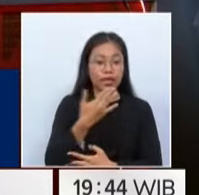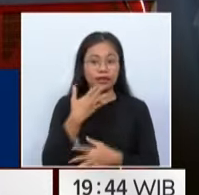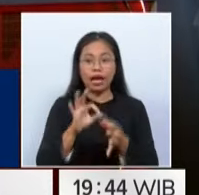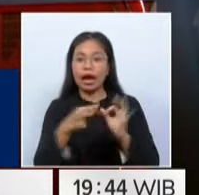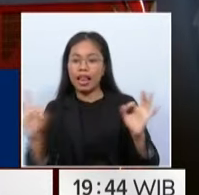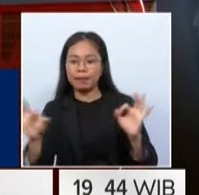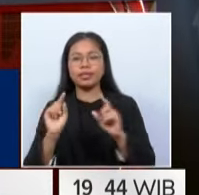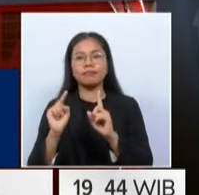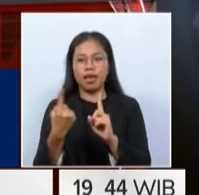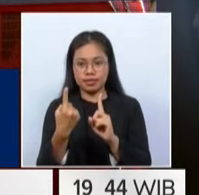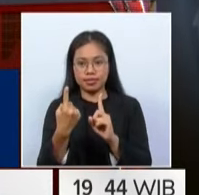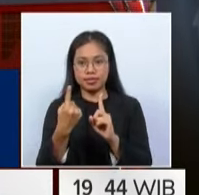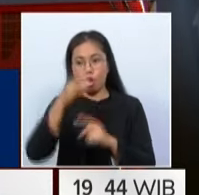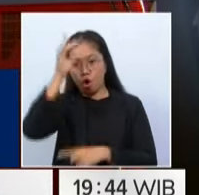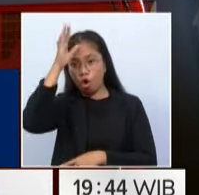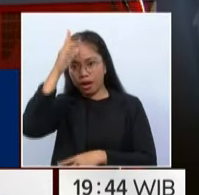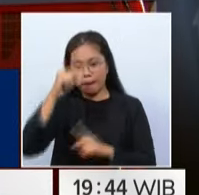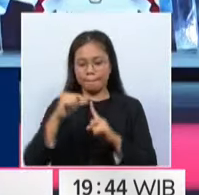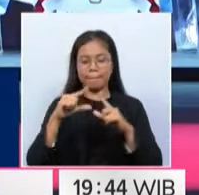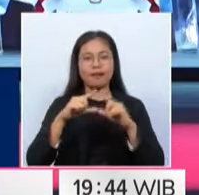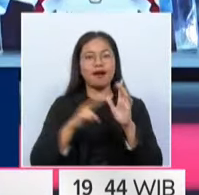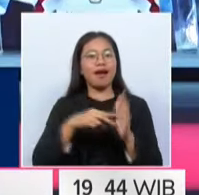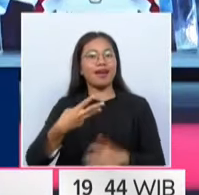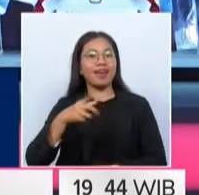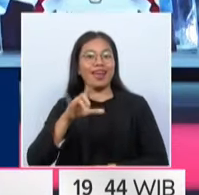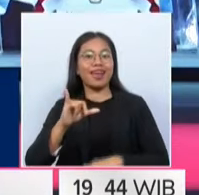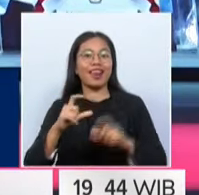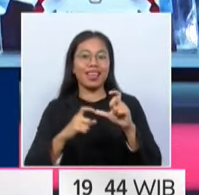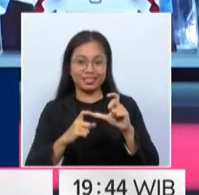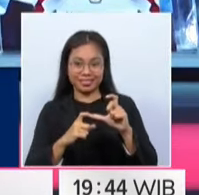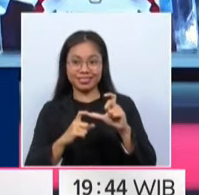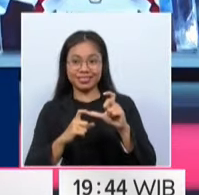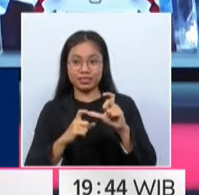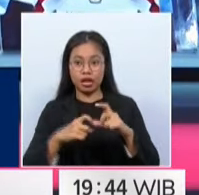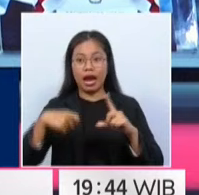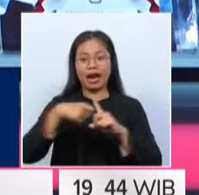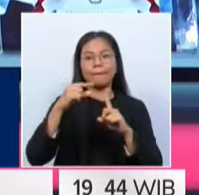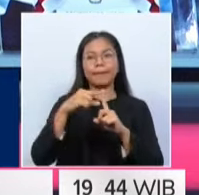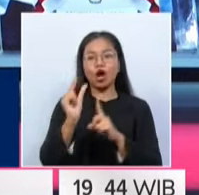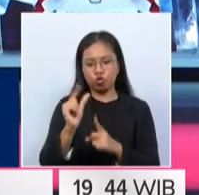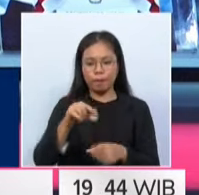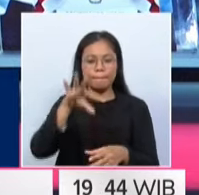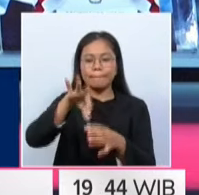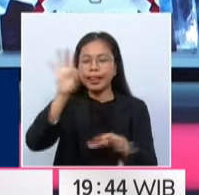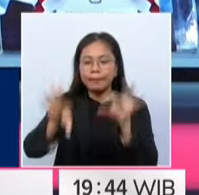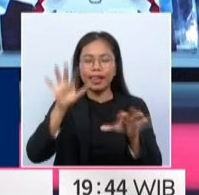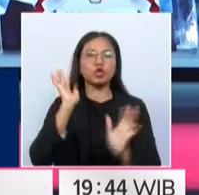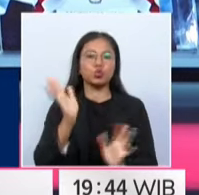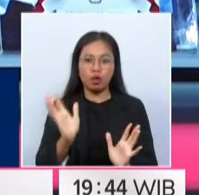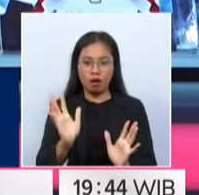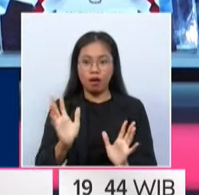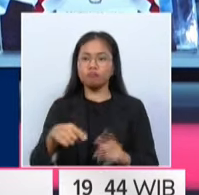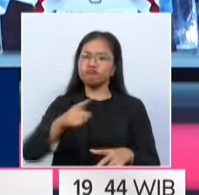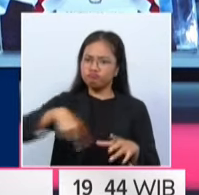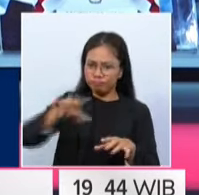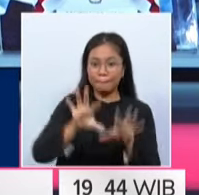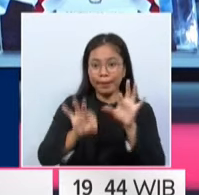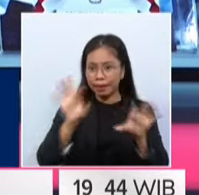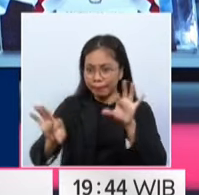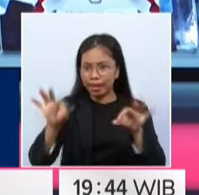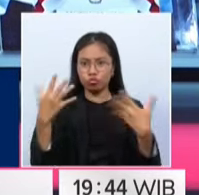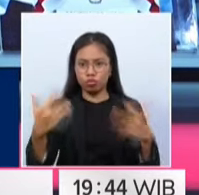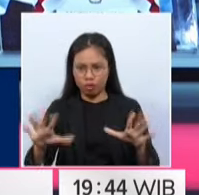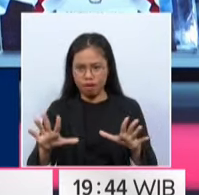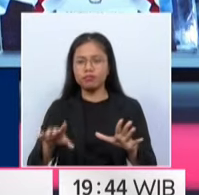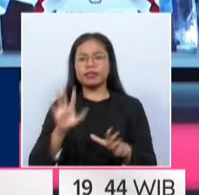oleh KPU yang berada di sebelah kiri dan kanan saya dan selain menjawab pertanyaan dari panelis